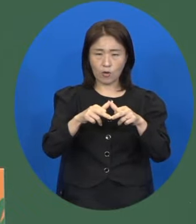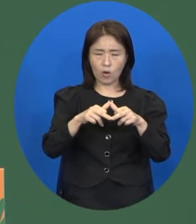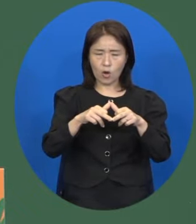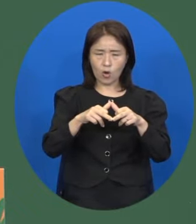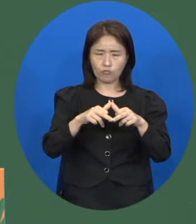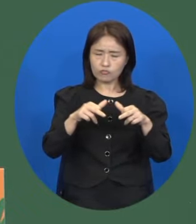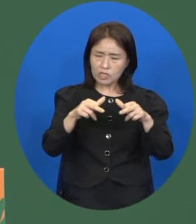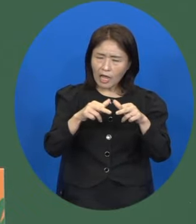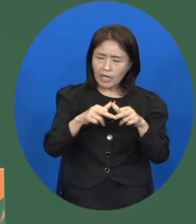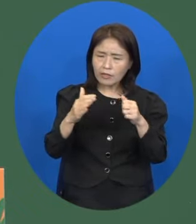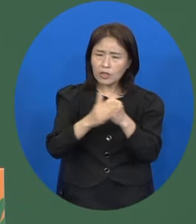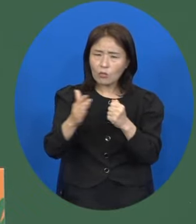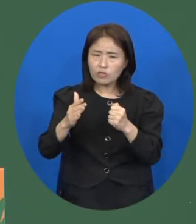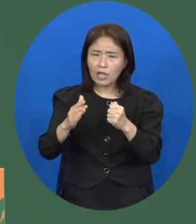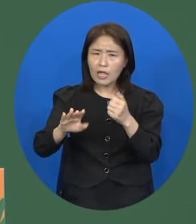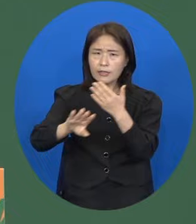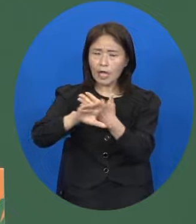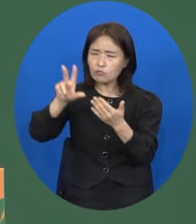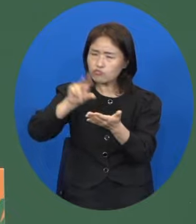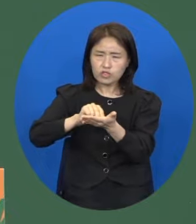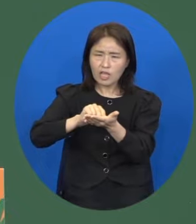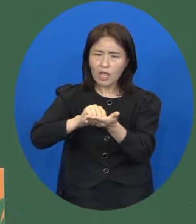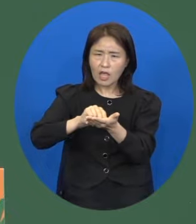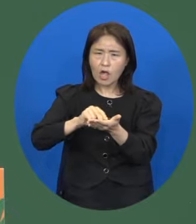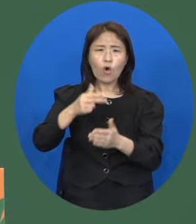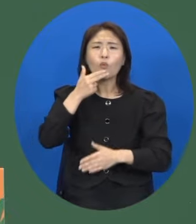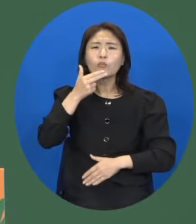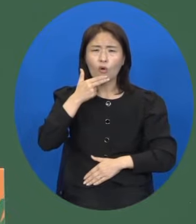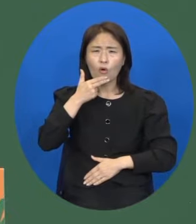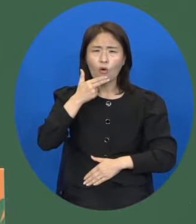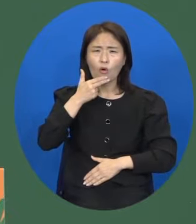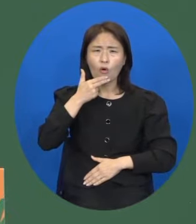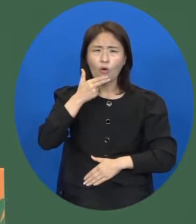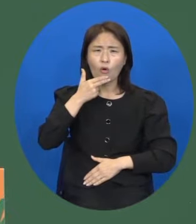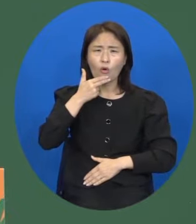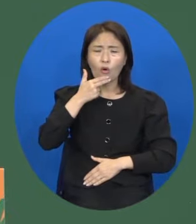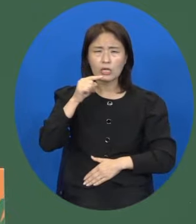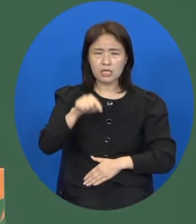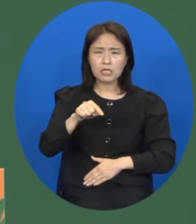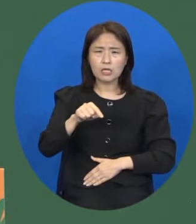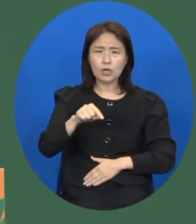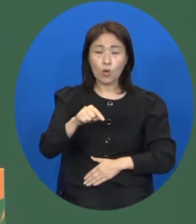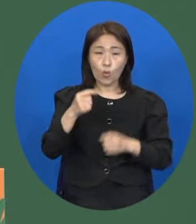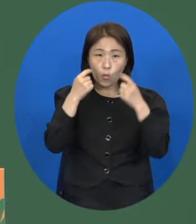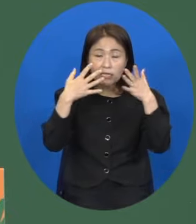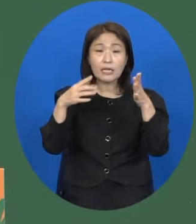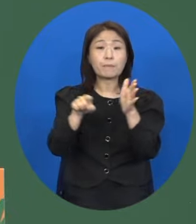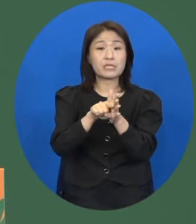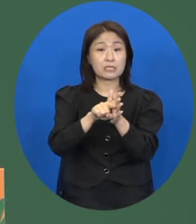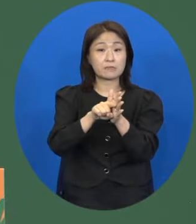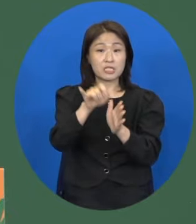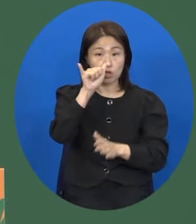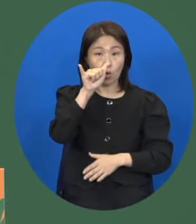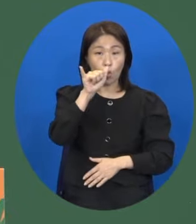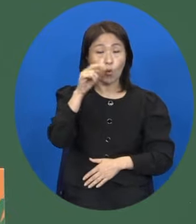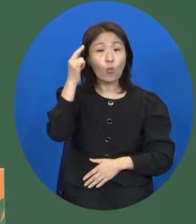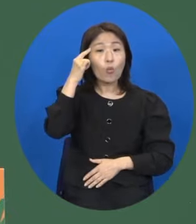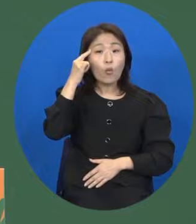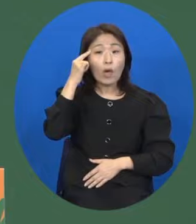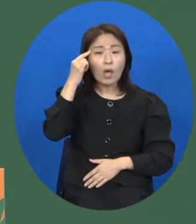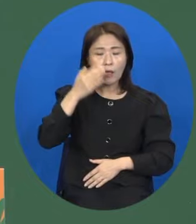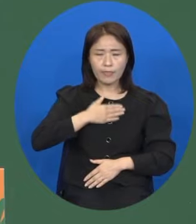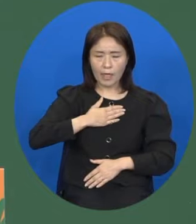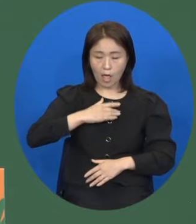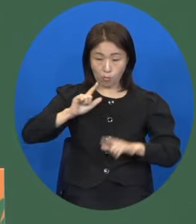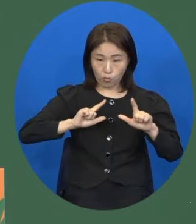수 없다고 확신을 갖고 있었습니다. 왜냐하면 나는 하나님 형상대로 지음